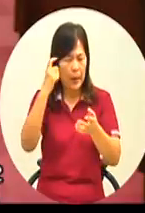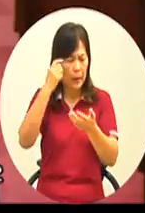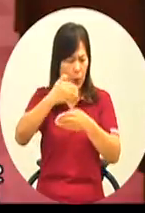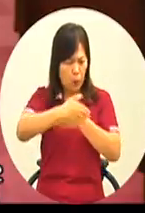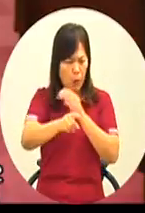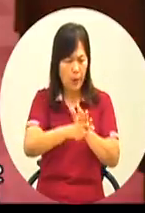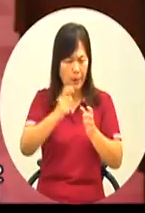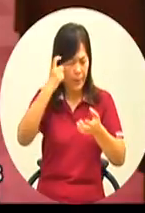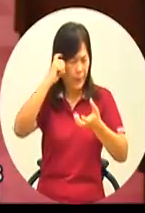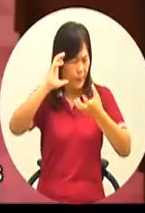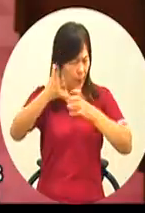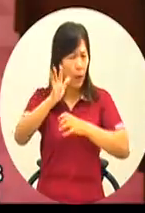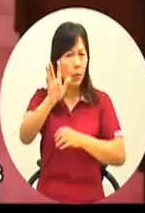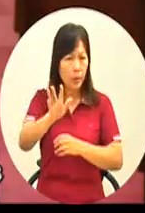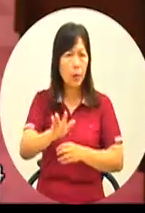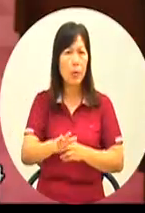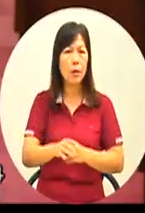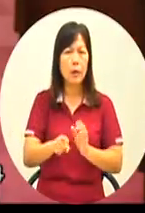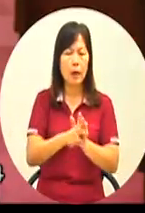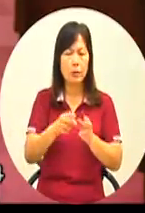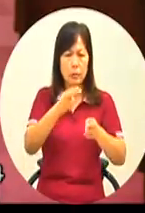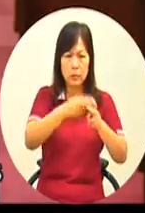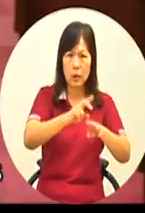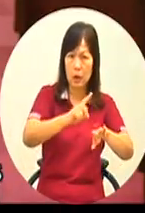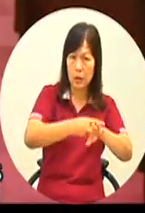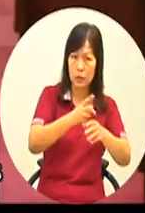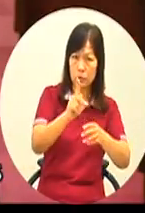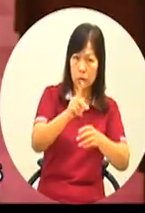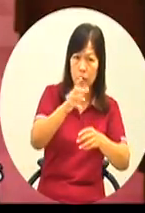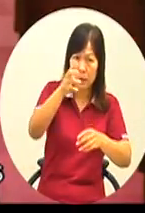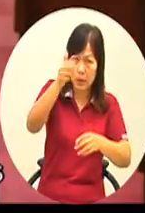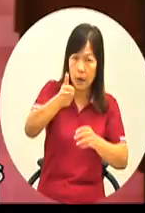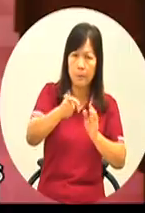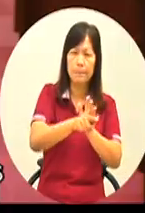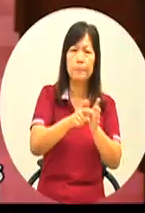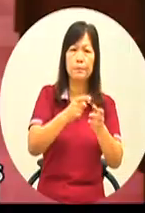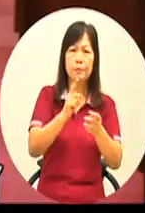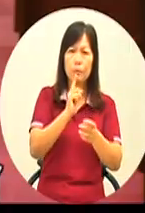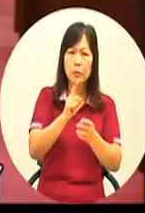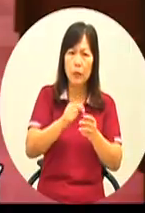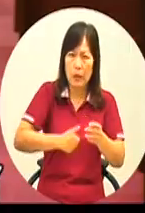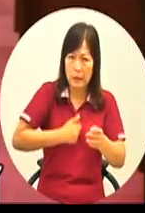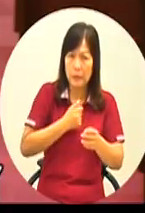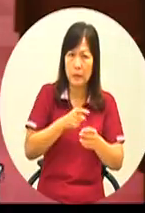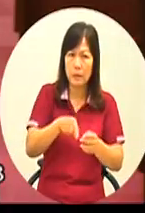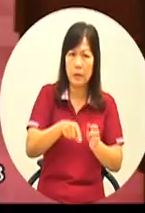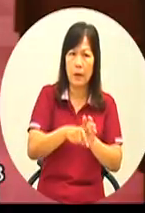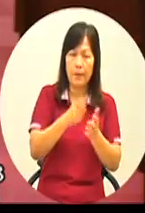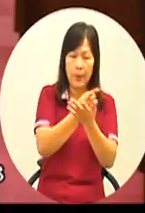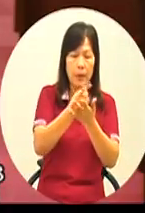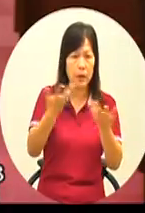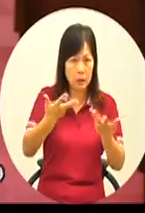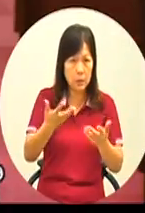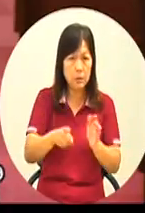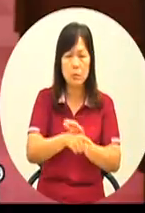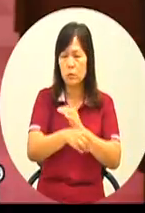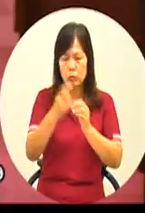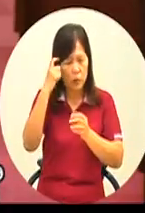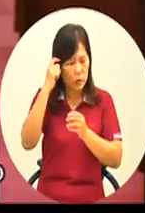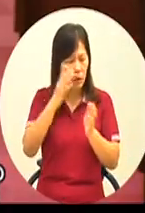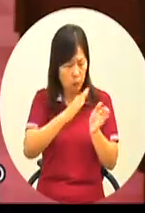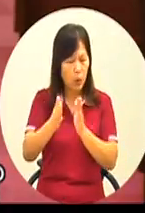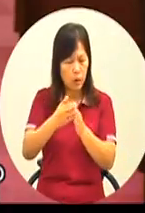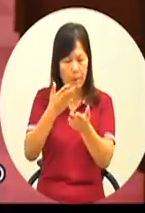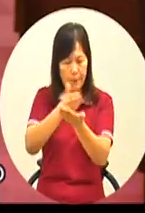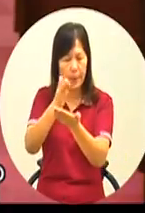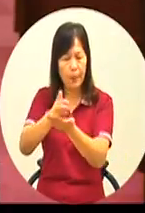是我感觉讲，包括恁的宗教理事科长对不对吼？咱公司来对不对？每一件代志对不对？拢想办法对不对吼？去来排